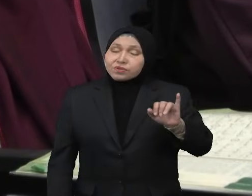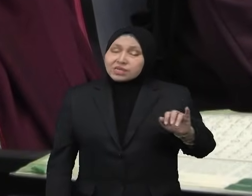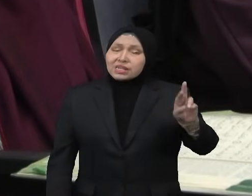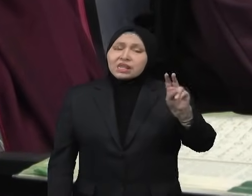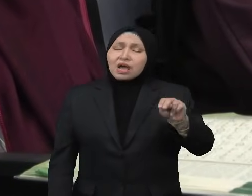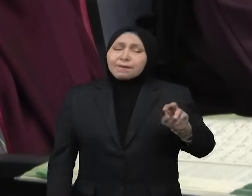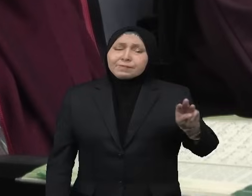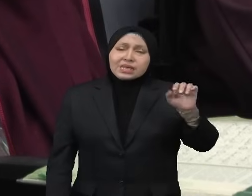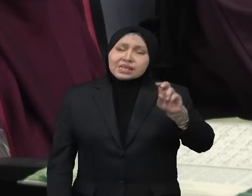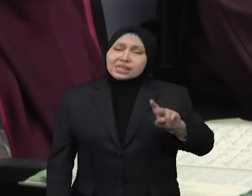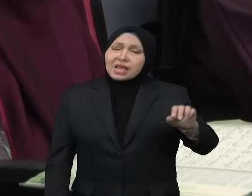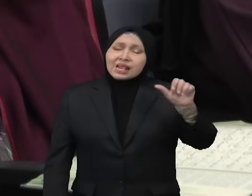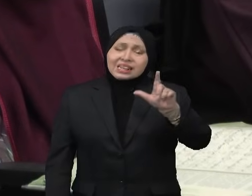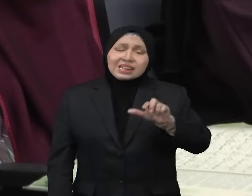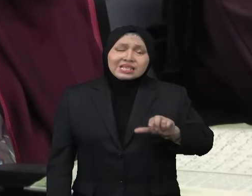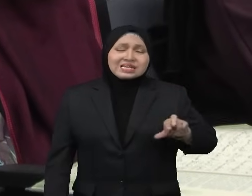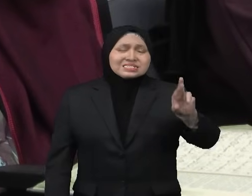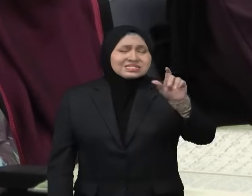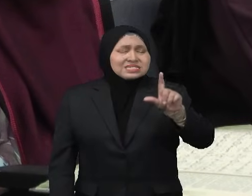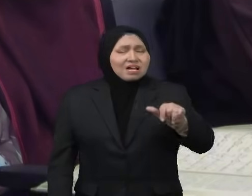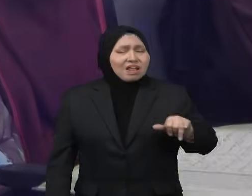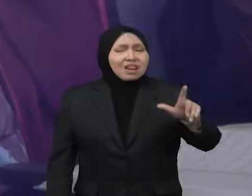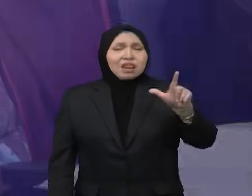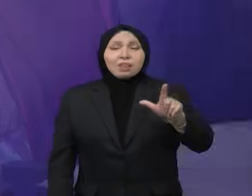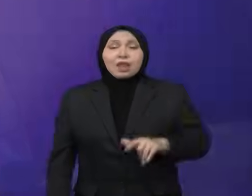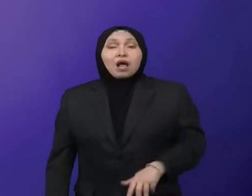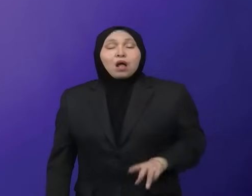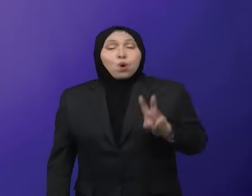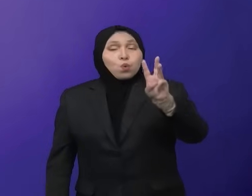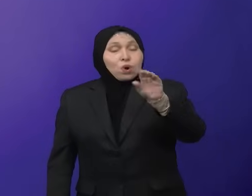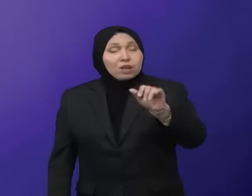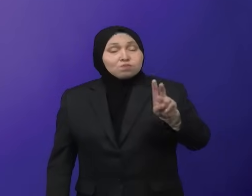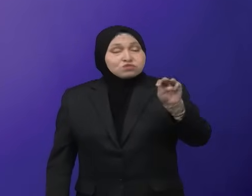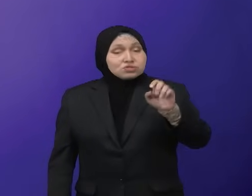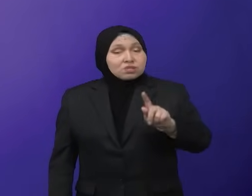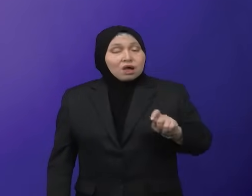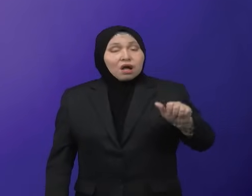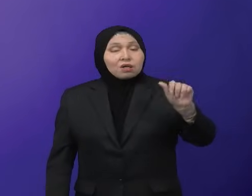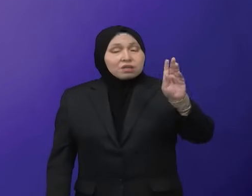mustad'afina minar rijal. Wal